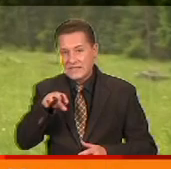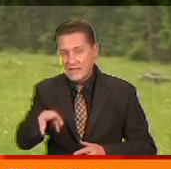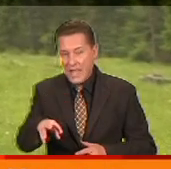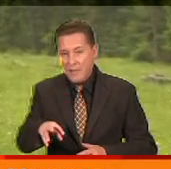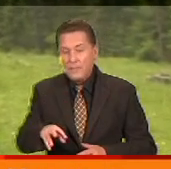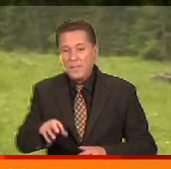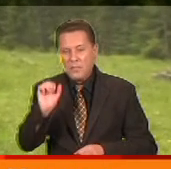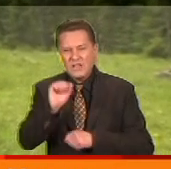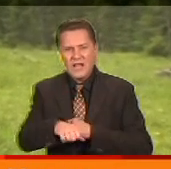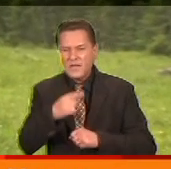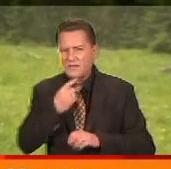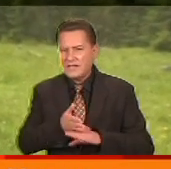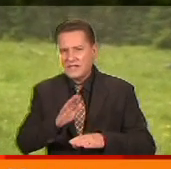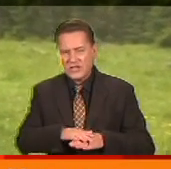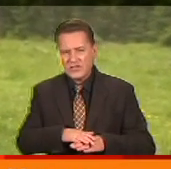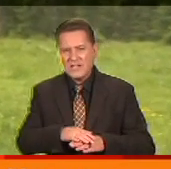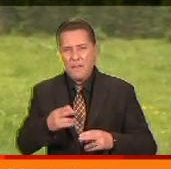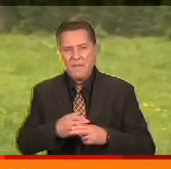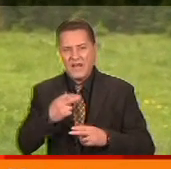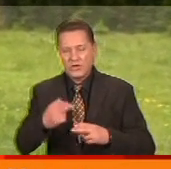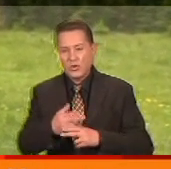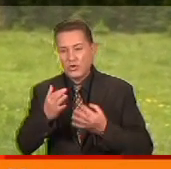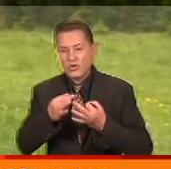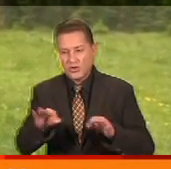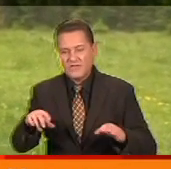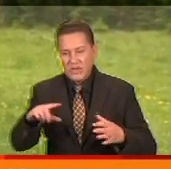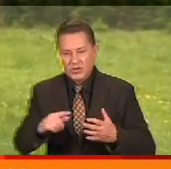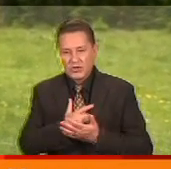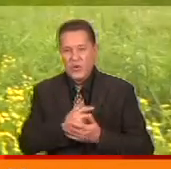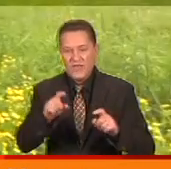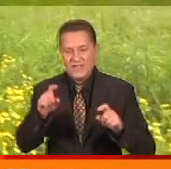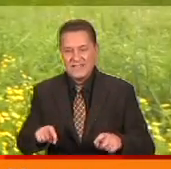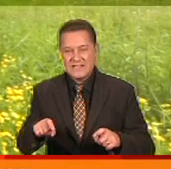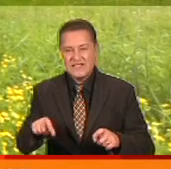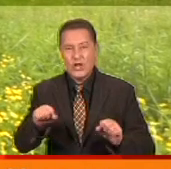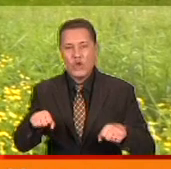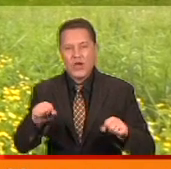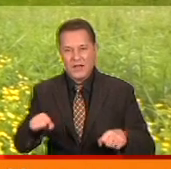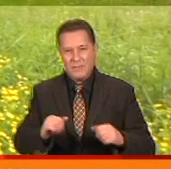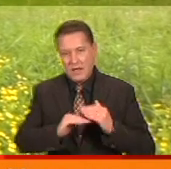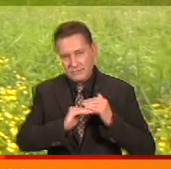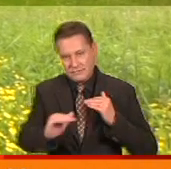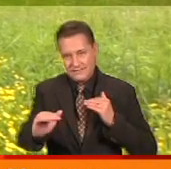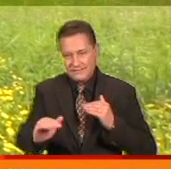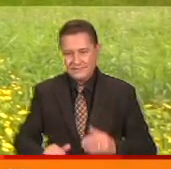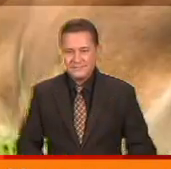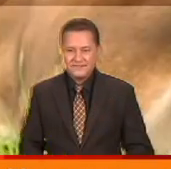всі надскладні перешкоди, Василь таки дозволив знову самі сісти до керма.